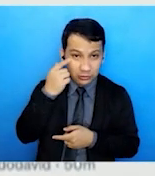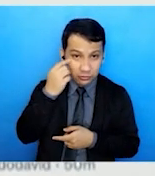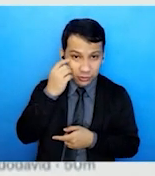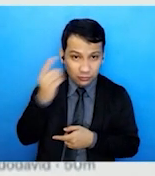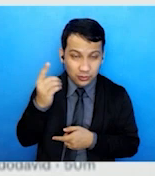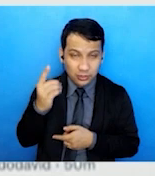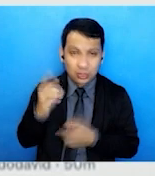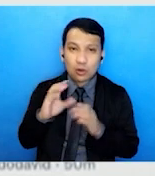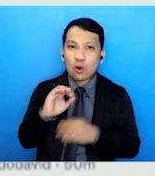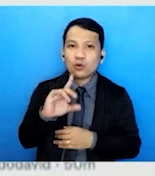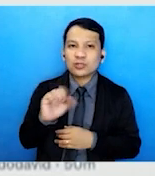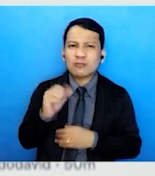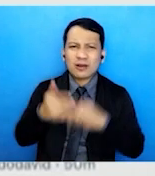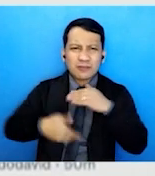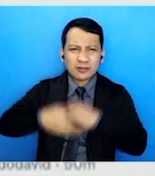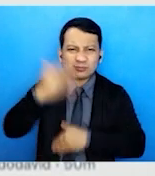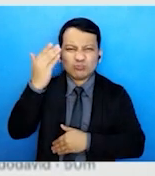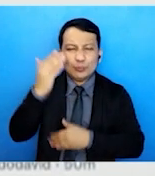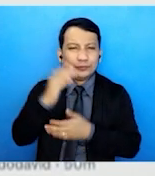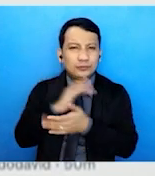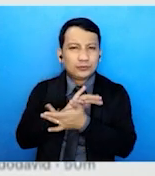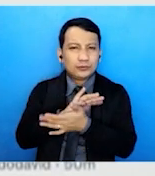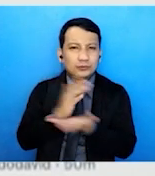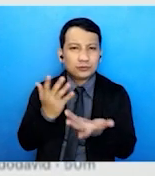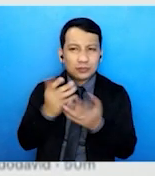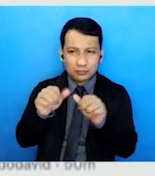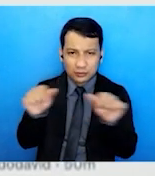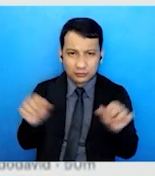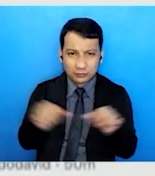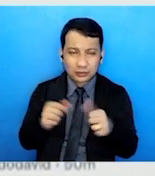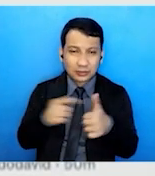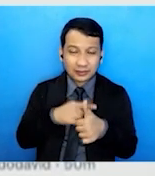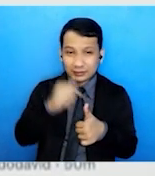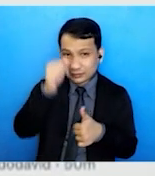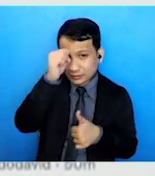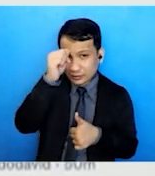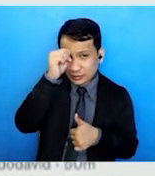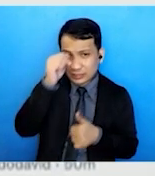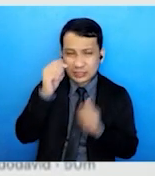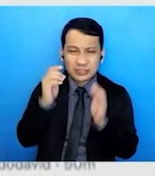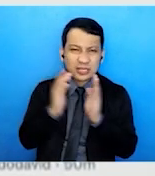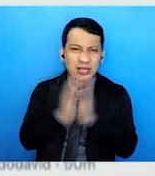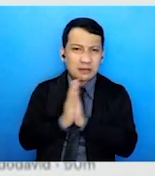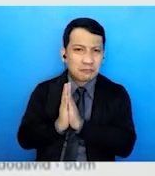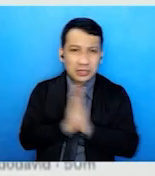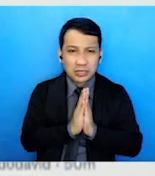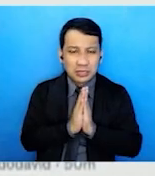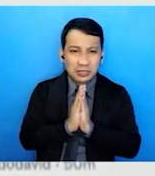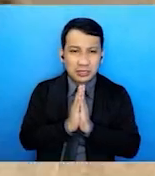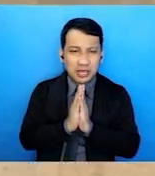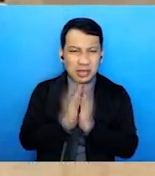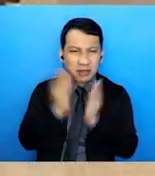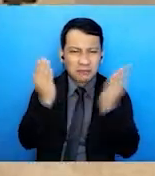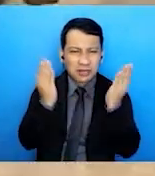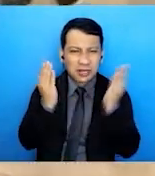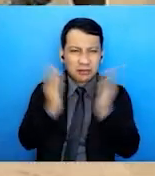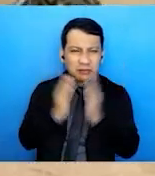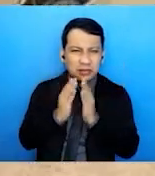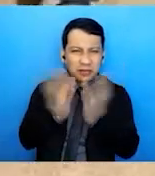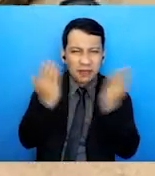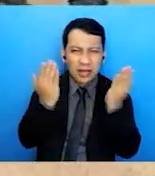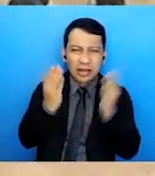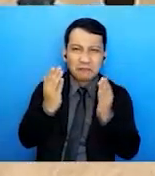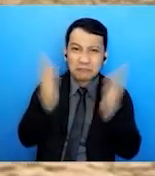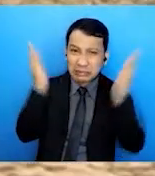Research, mataas pa rin ang antas ng hawaan sa mga bansang gaya ng India at Malaysia na kasama sa inalis sa travel ban. Huwag din daw